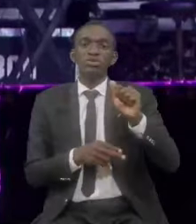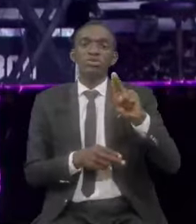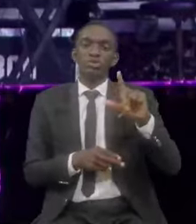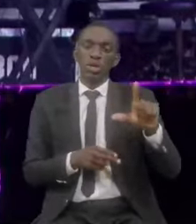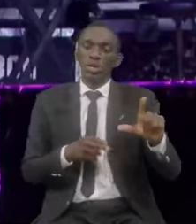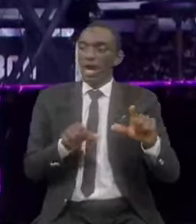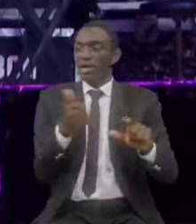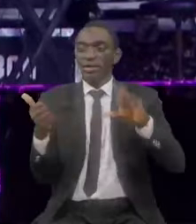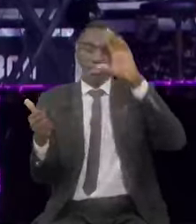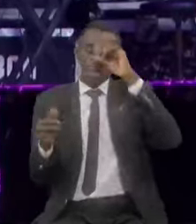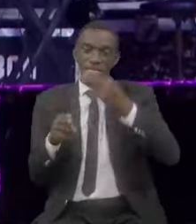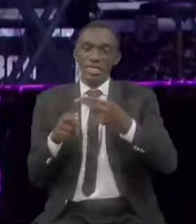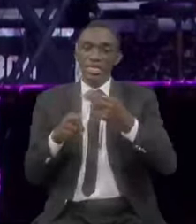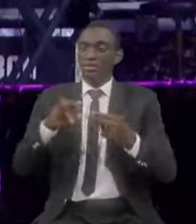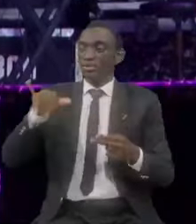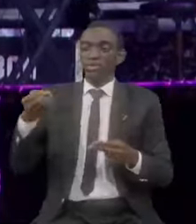sauvé,